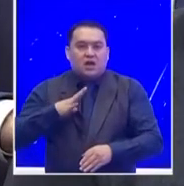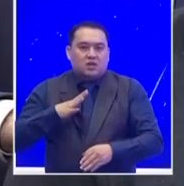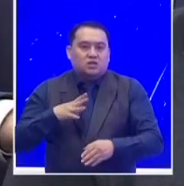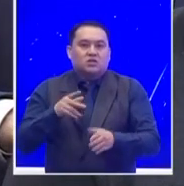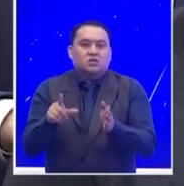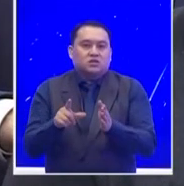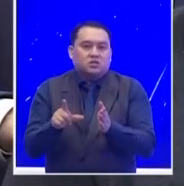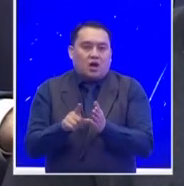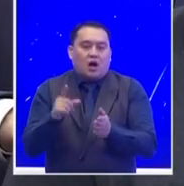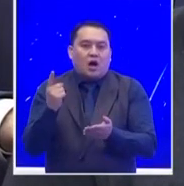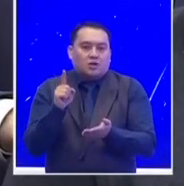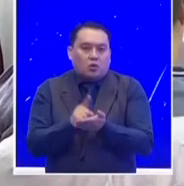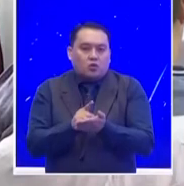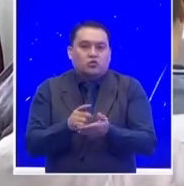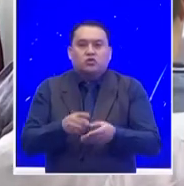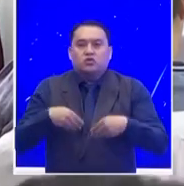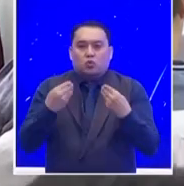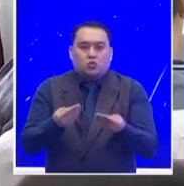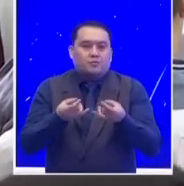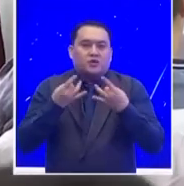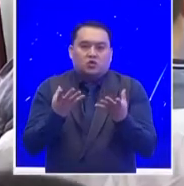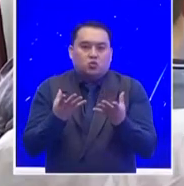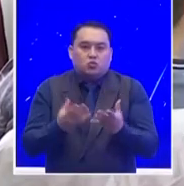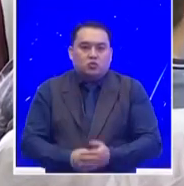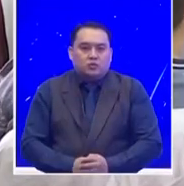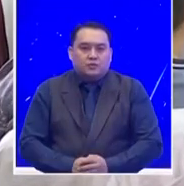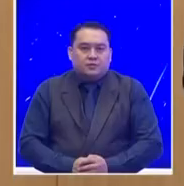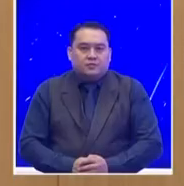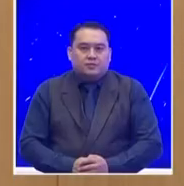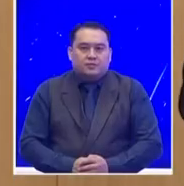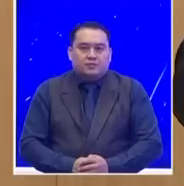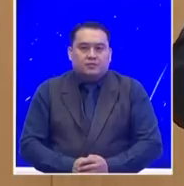имея залога. При этом упрощен процесс его выдачи.